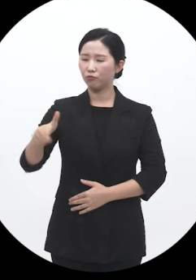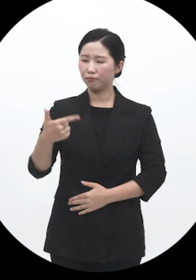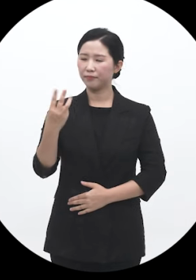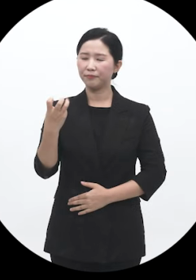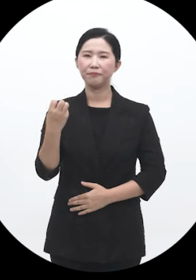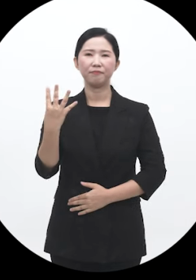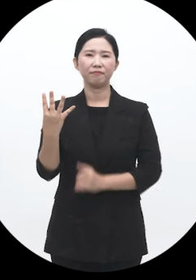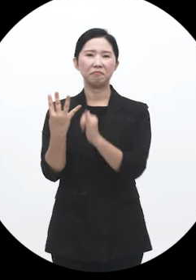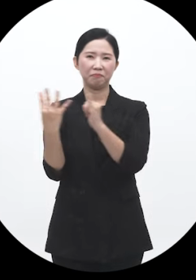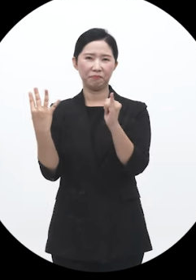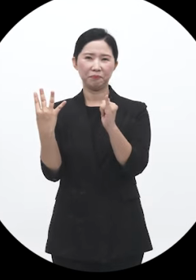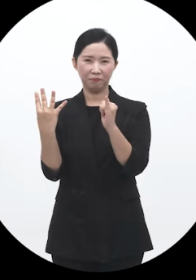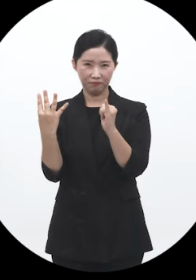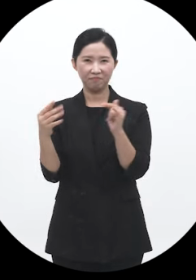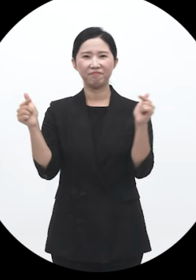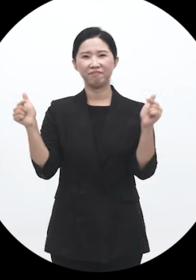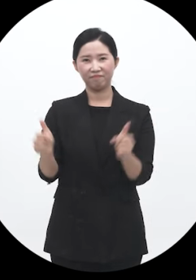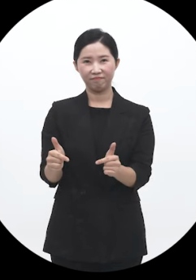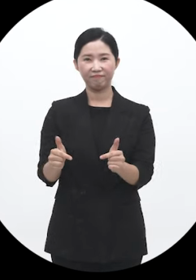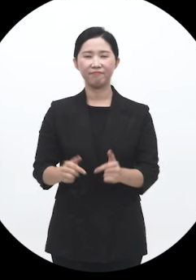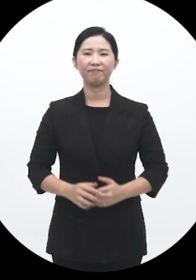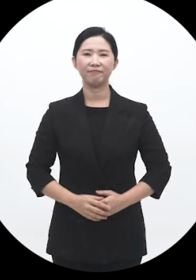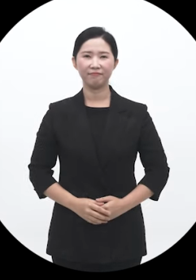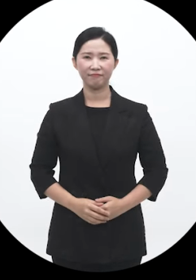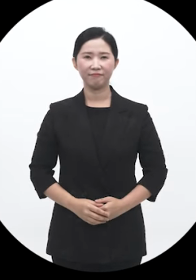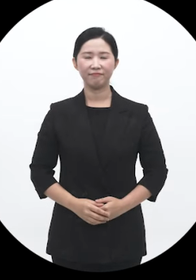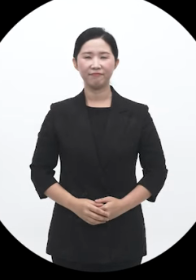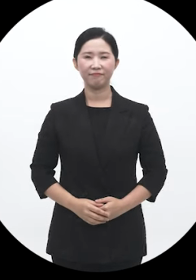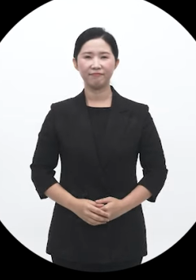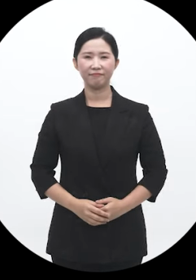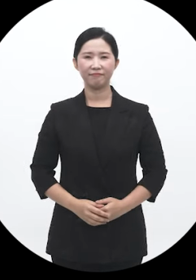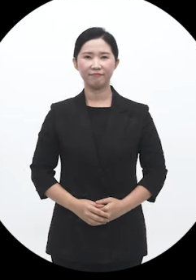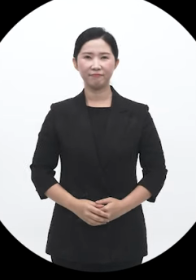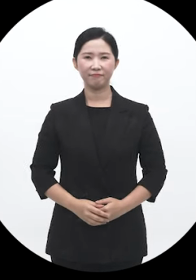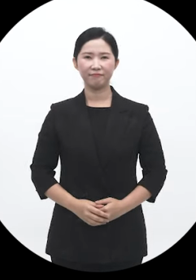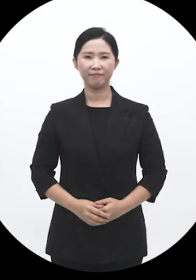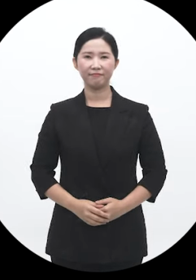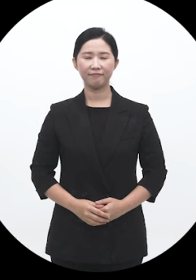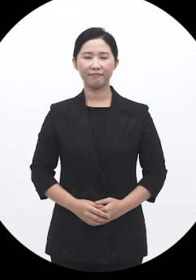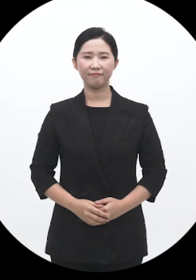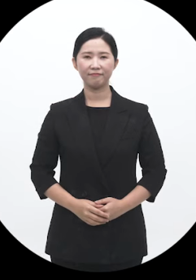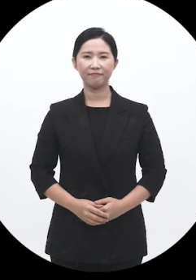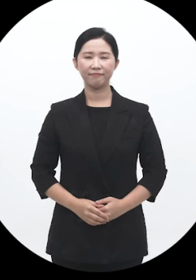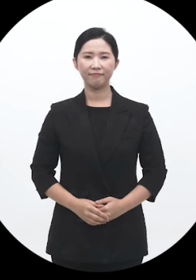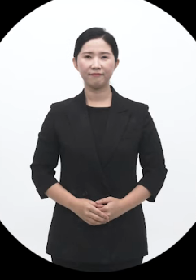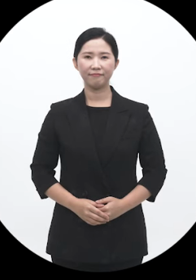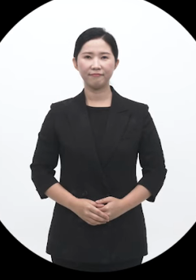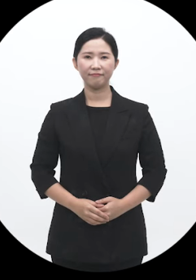2026학년도 634명으로 선발 인원이 다소 감소하였습니다.